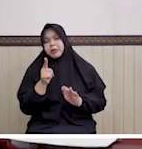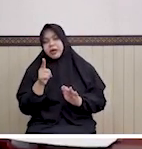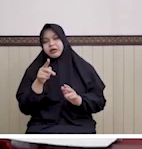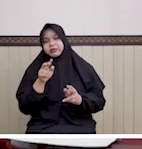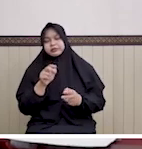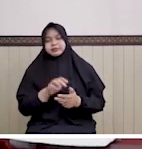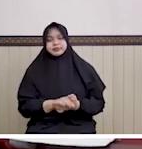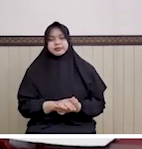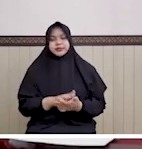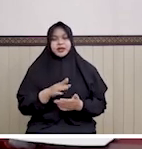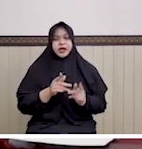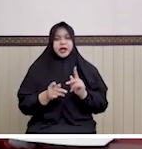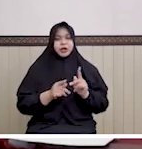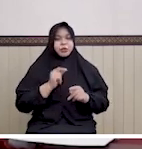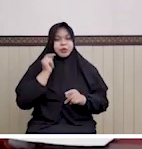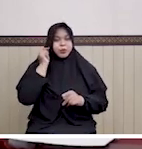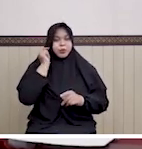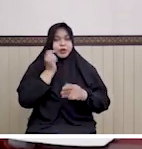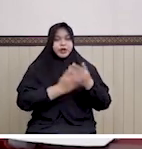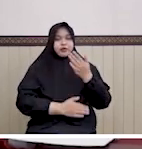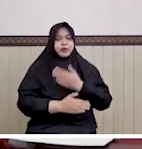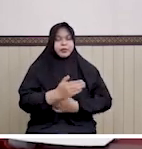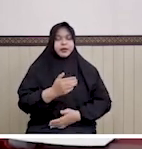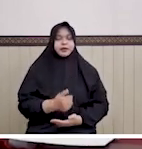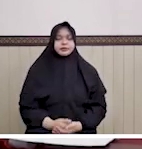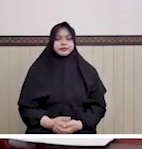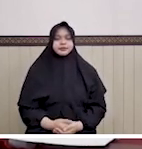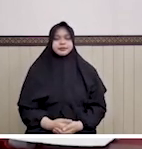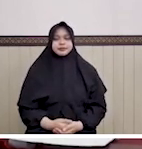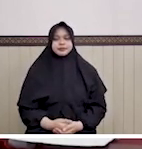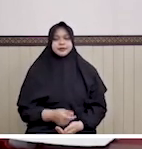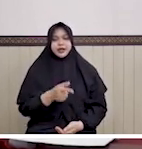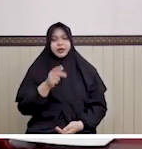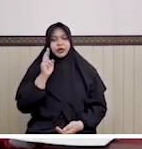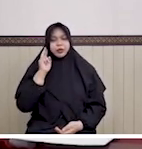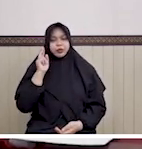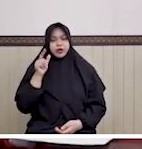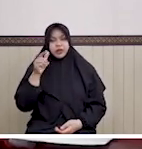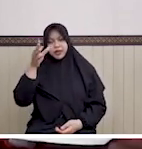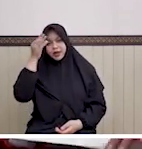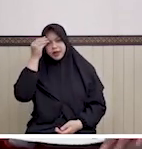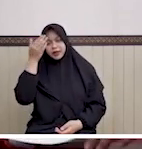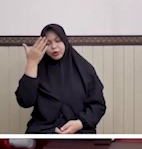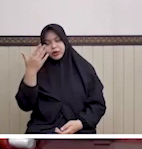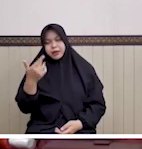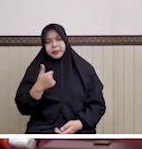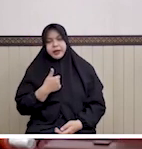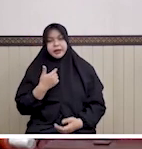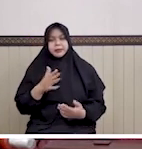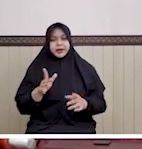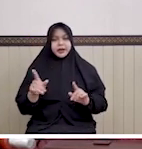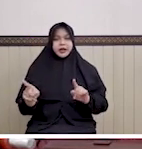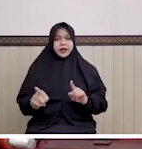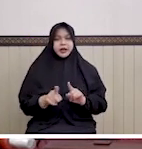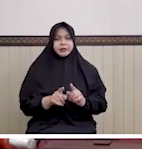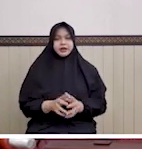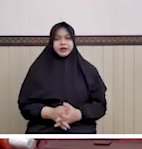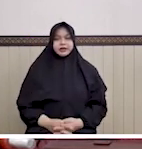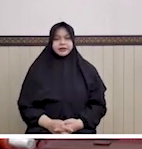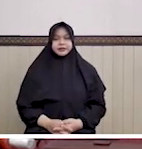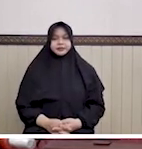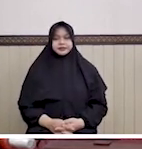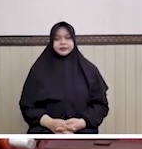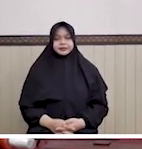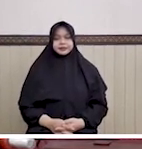untuk perempuan difabel ini yang belum Mbak ketahui setelah yang pernah kita demi itu kita